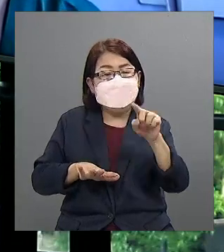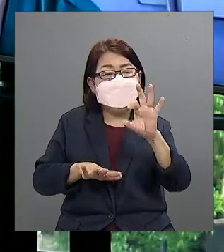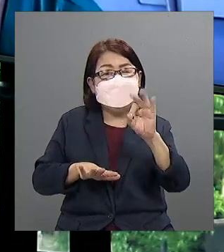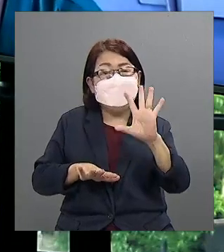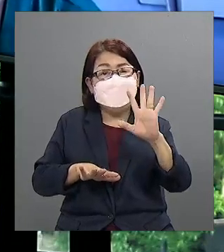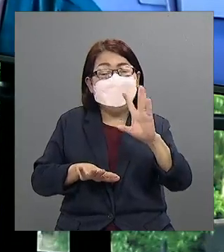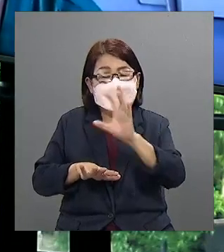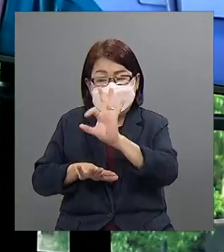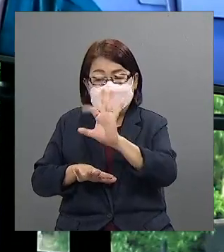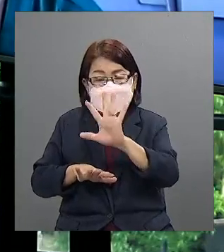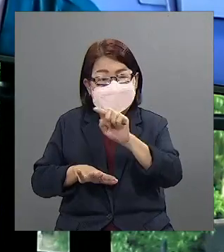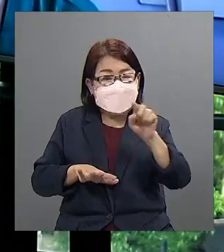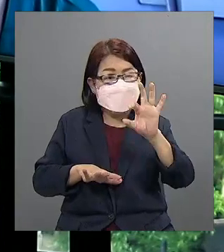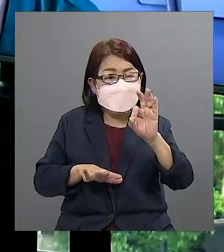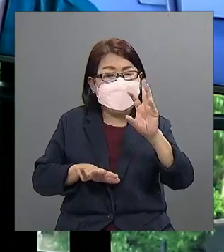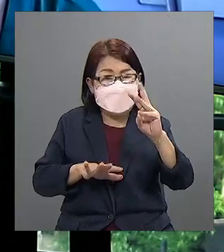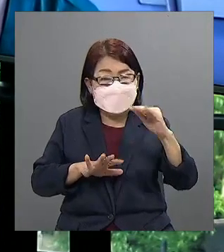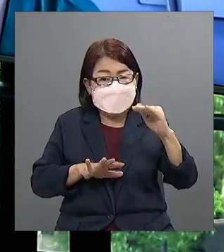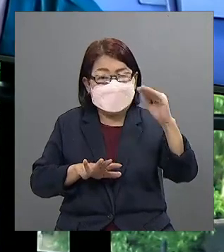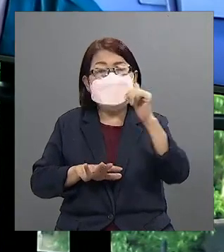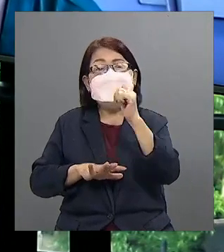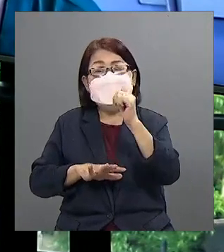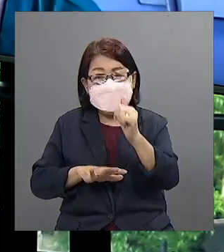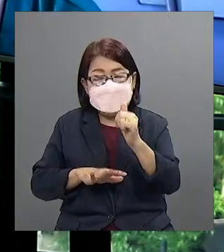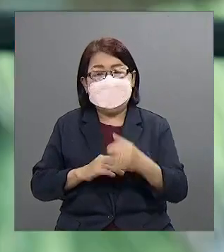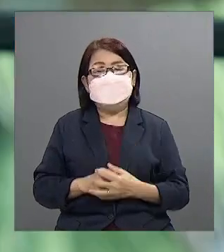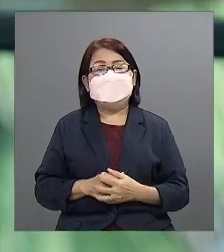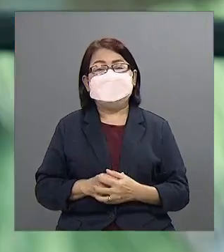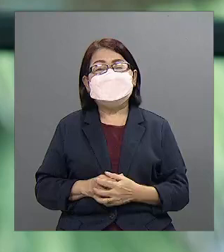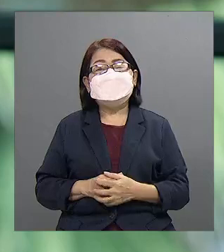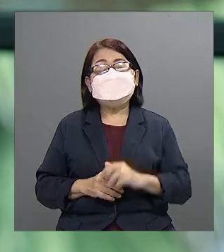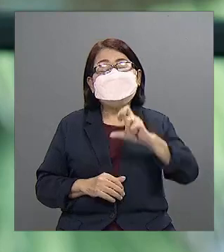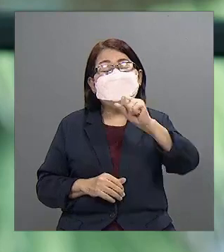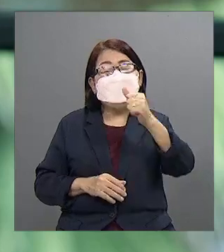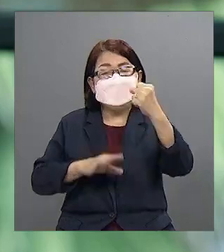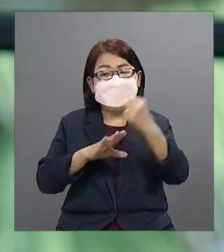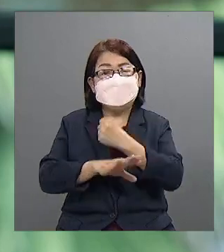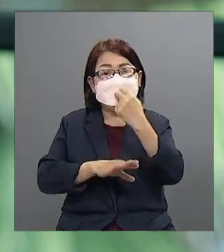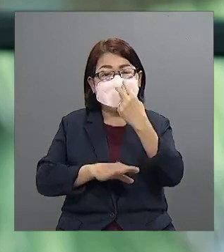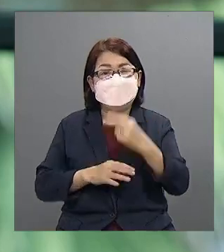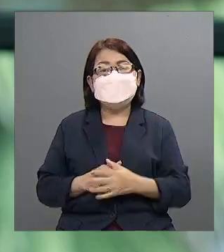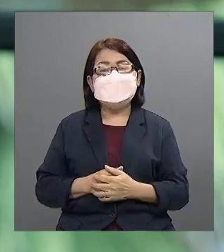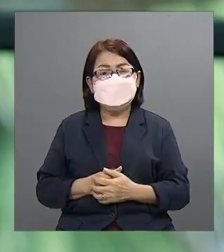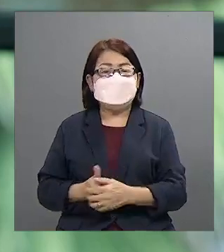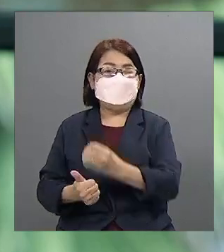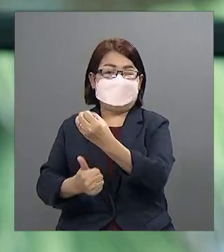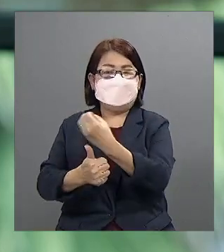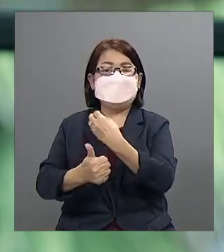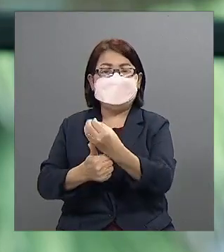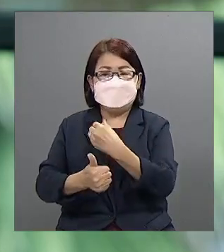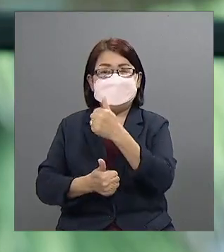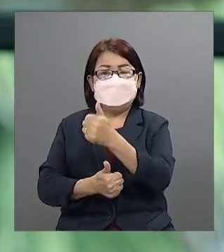านี้โอเคแล้วก็จะเริ่มลองออกกำลังได ้ก็ถือว่าเป็นคำแนะนำคร่าวๆนะคะสำหรับคุณผู้ชม